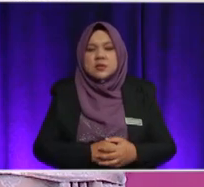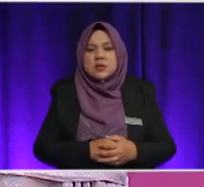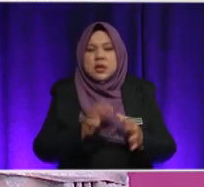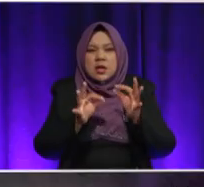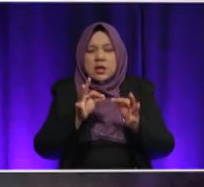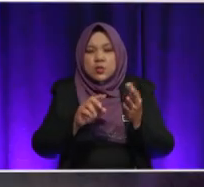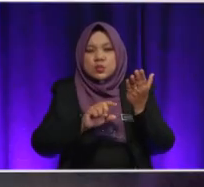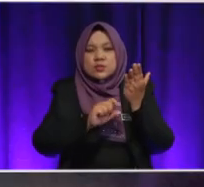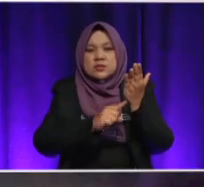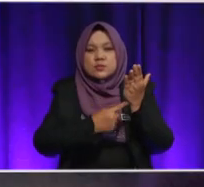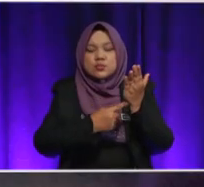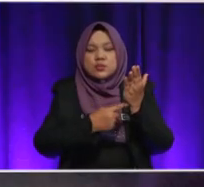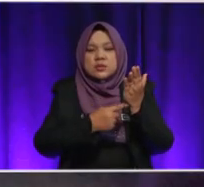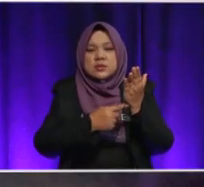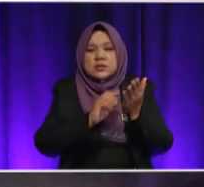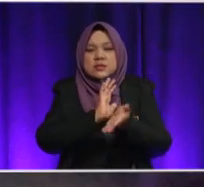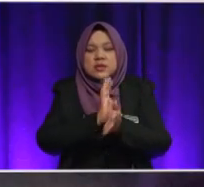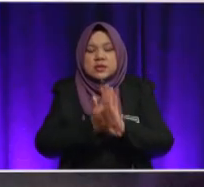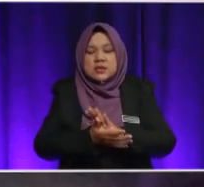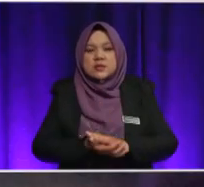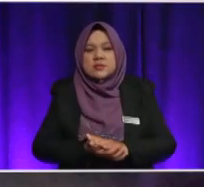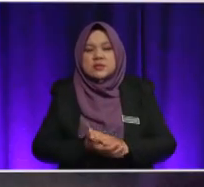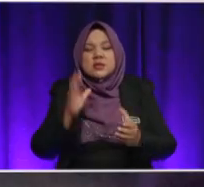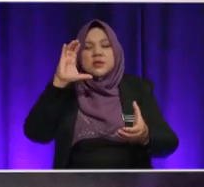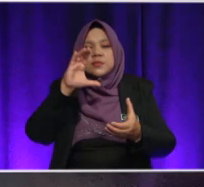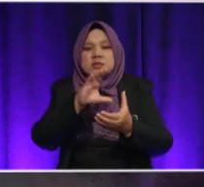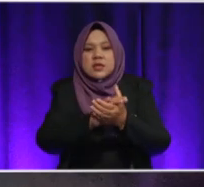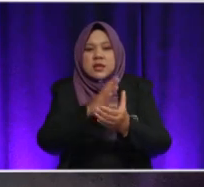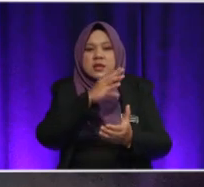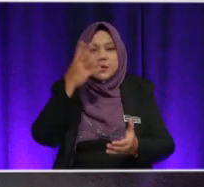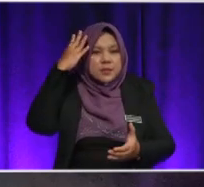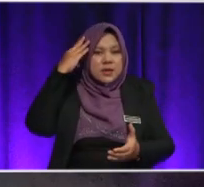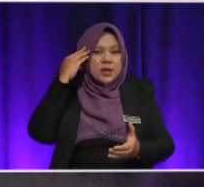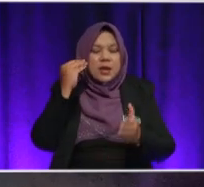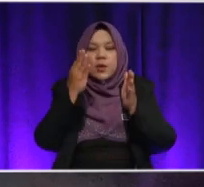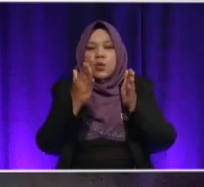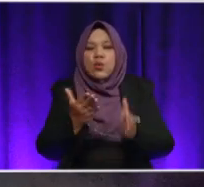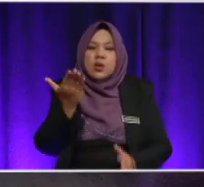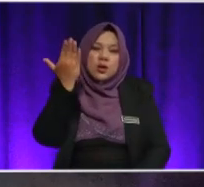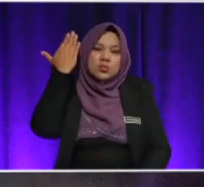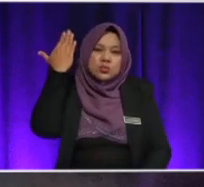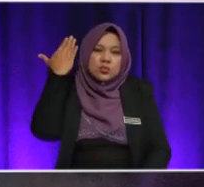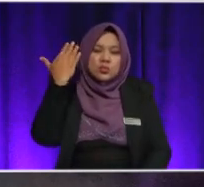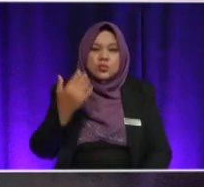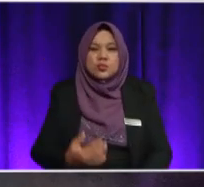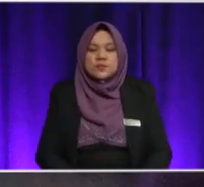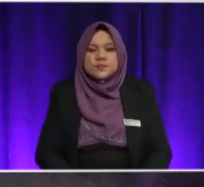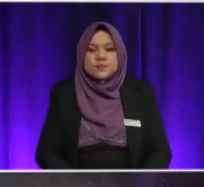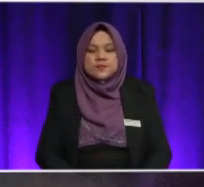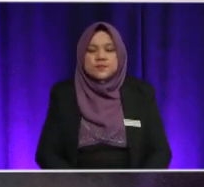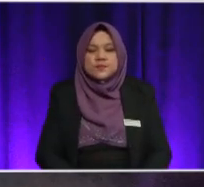jadi berdasarkan kepercayaan dan pengalaman orang-orang dulu betul betul